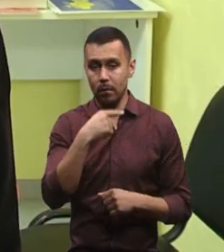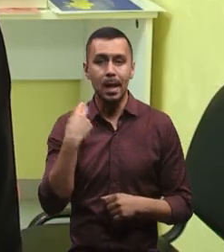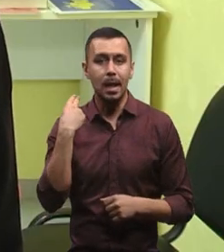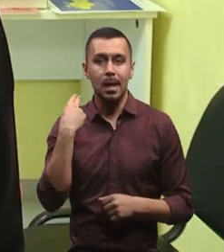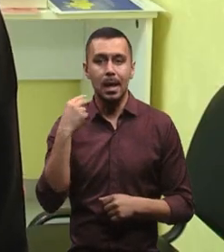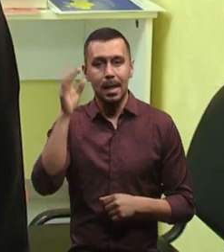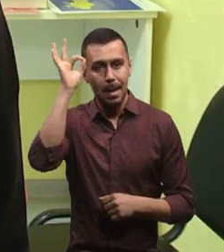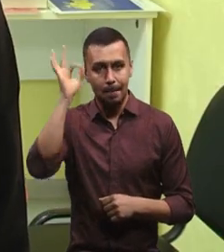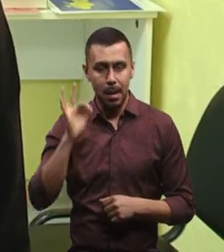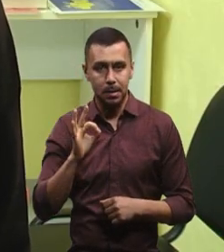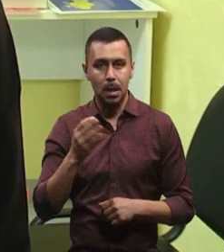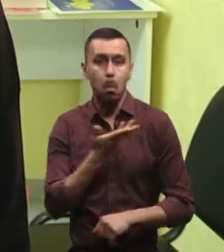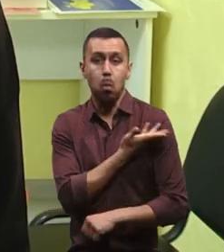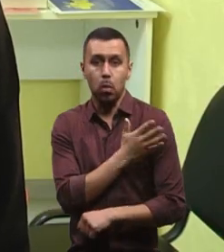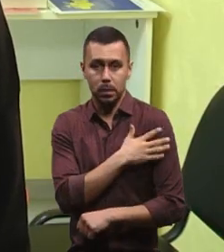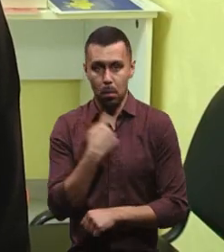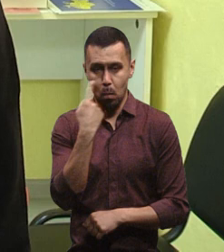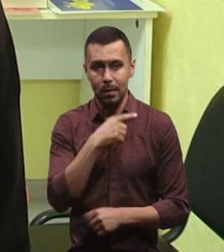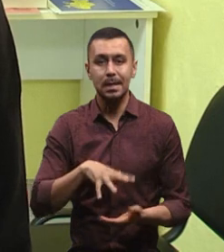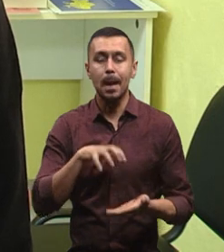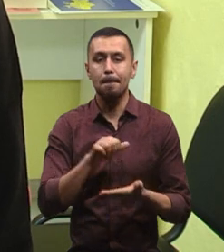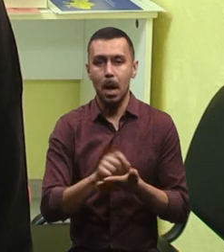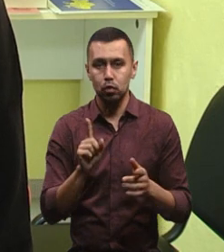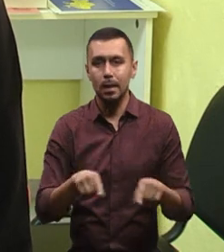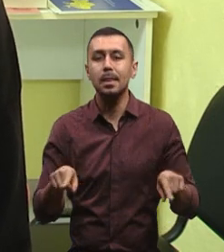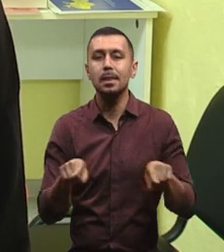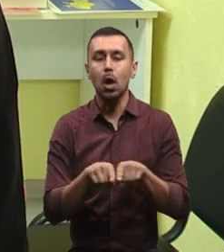та польської, займаюся також